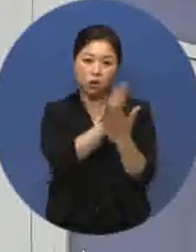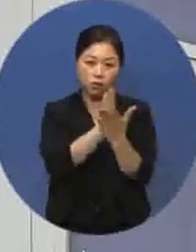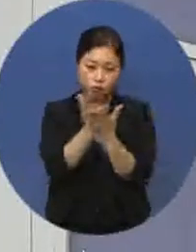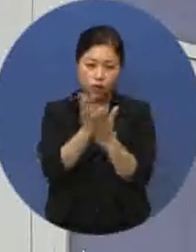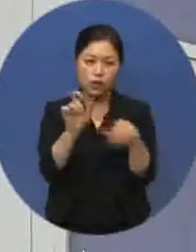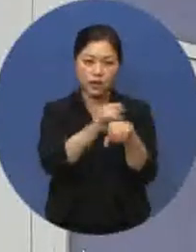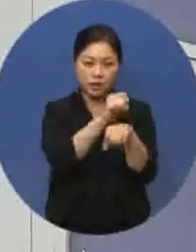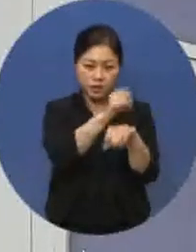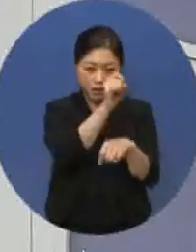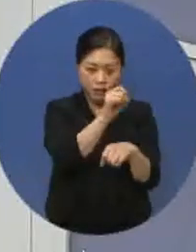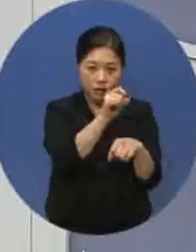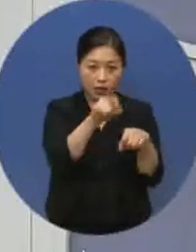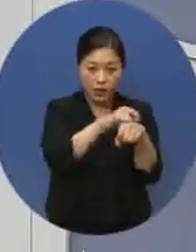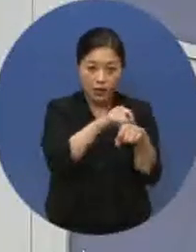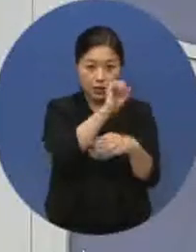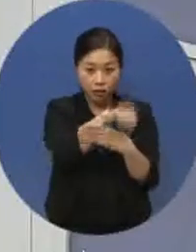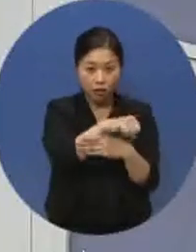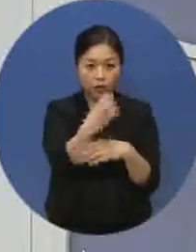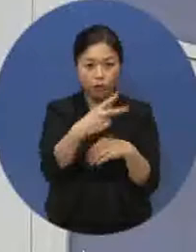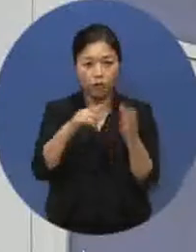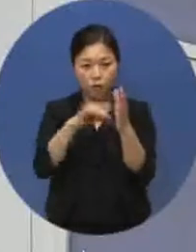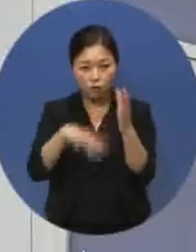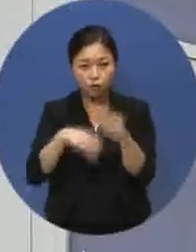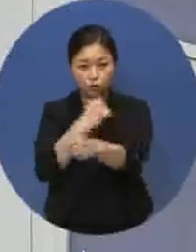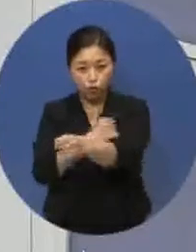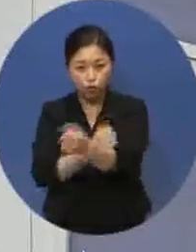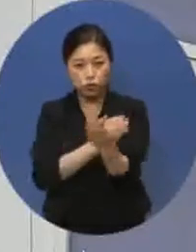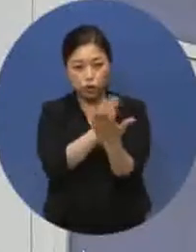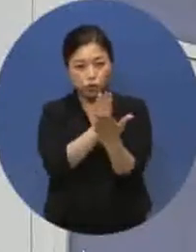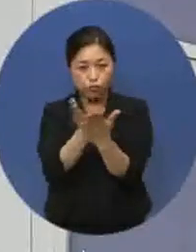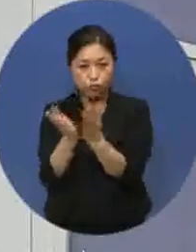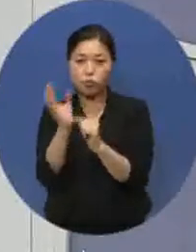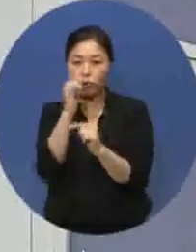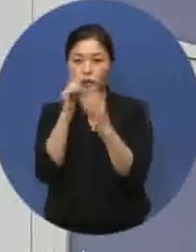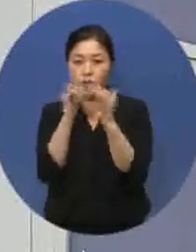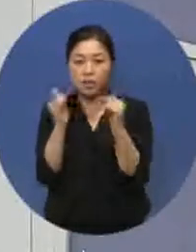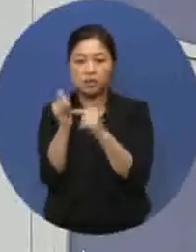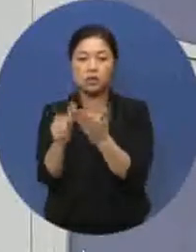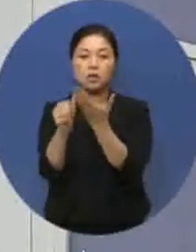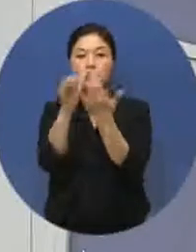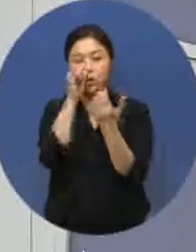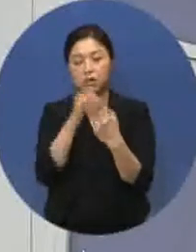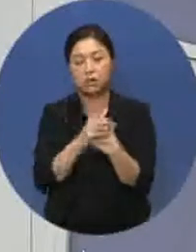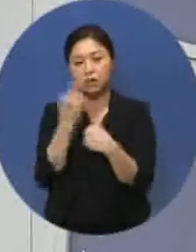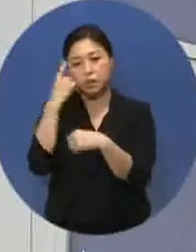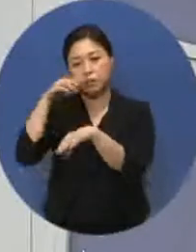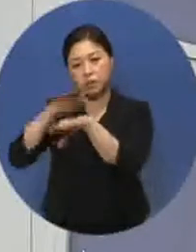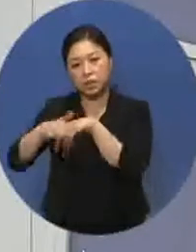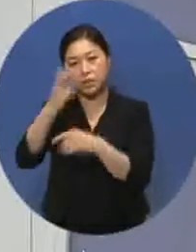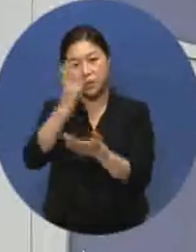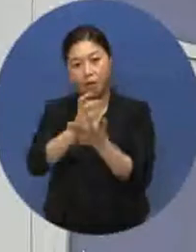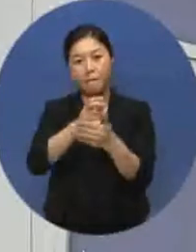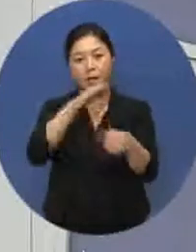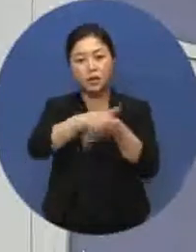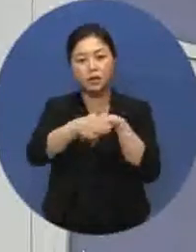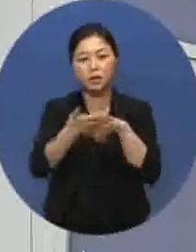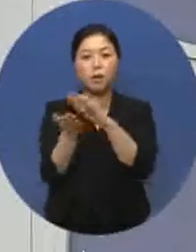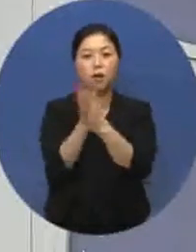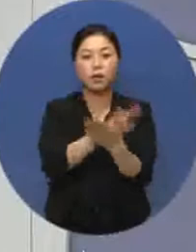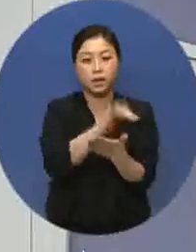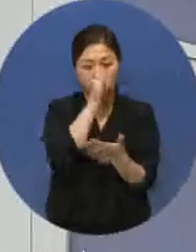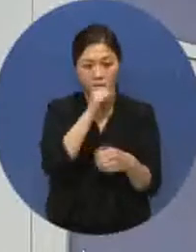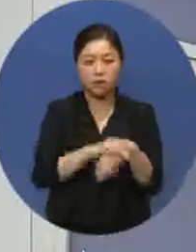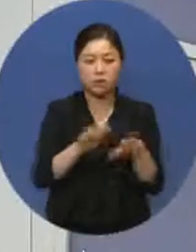특허나 세무나 노무 같은 전문성이 필요한 변호사들이 양성되는 미국식 법률시장으로 변화하고 있어서 전문성을